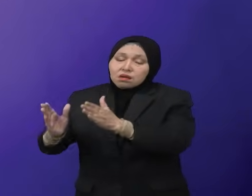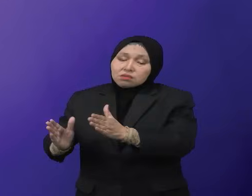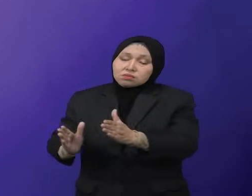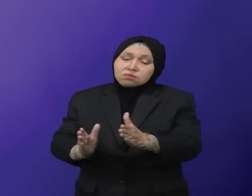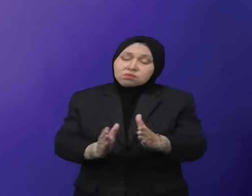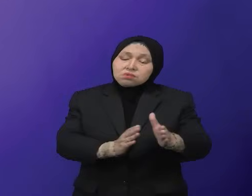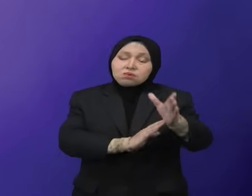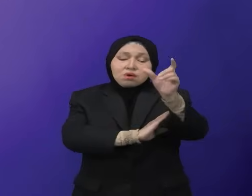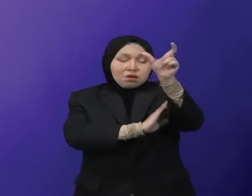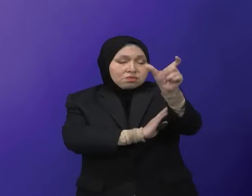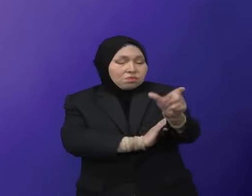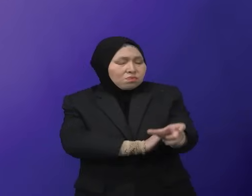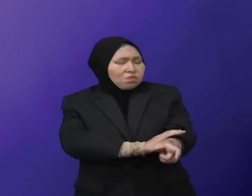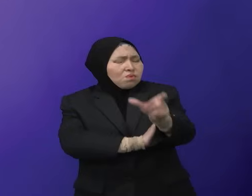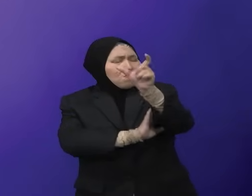ladzina min